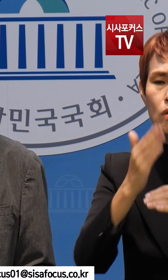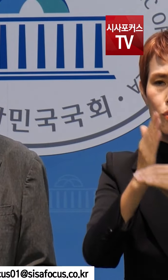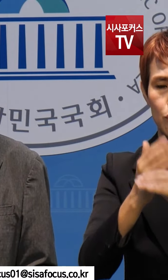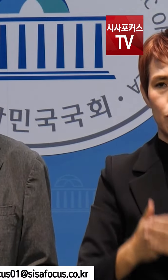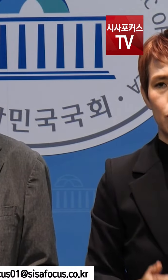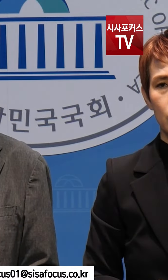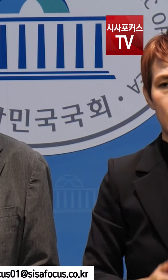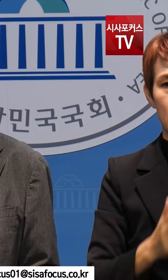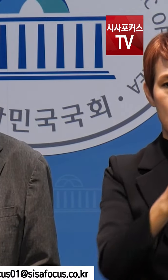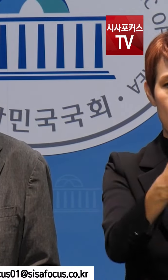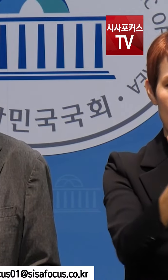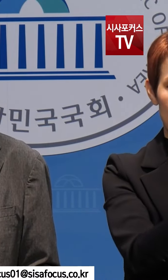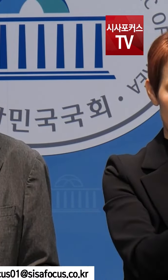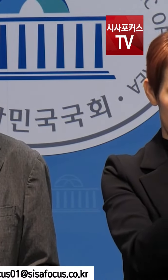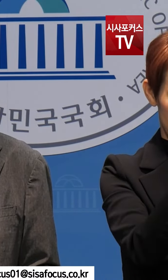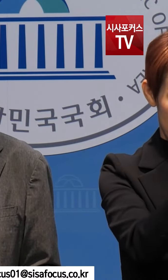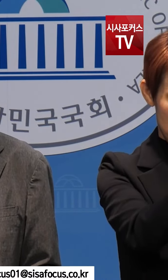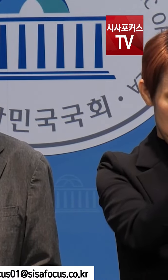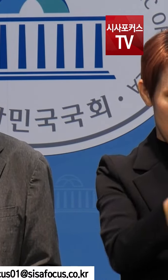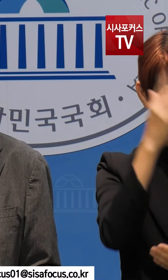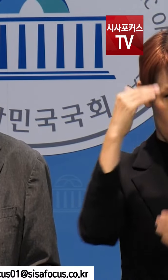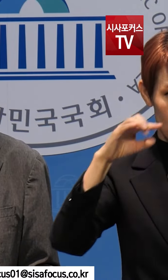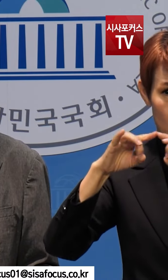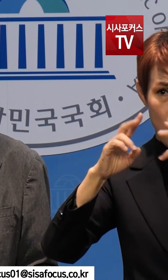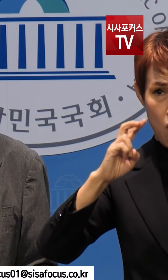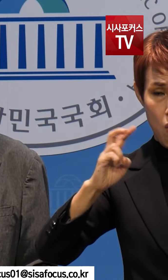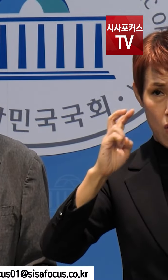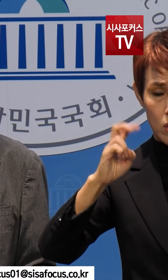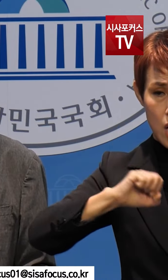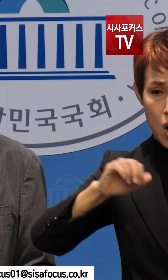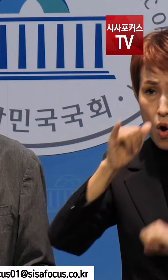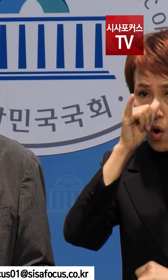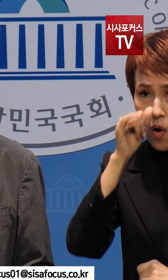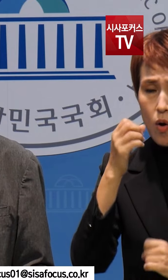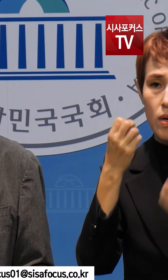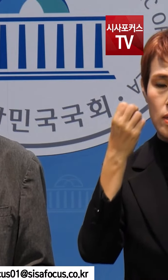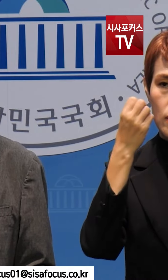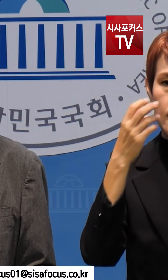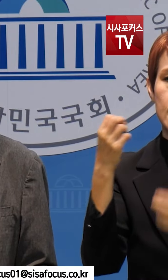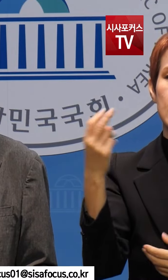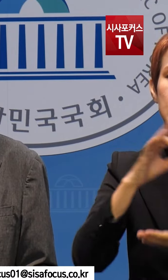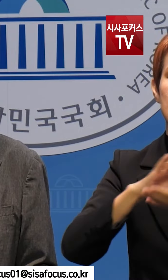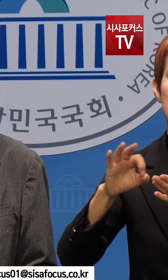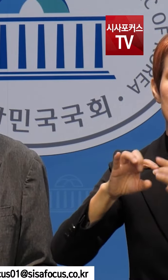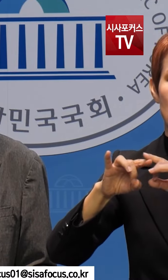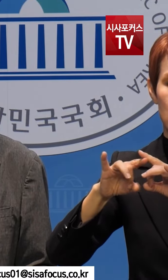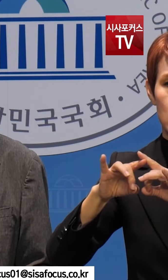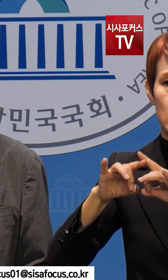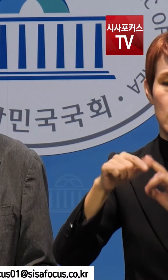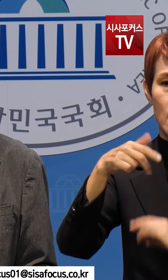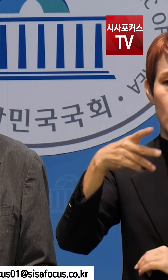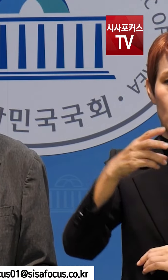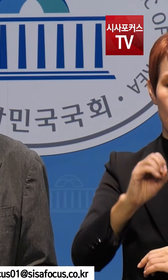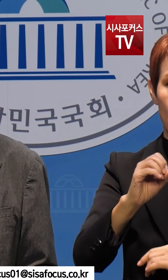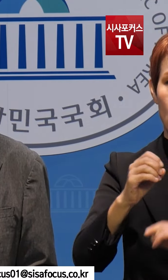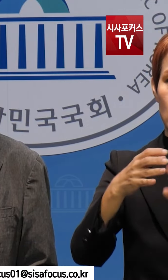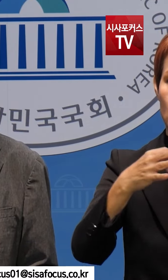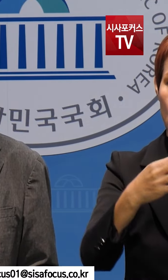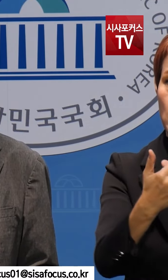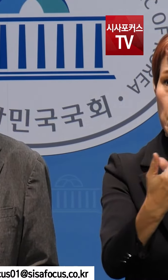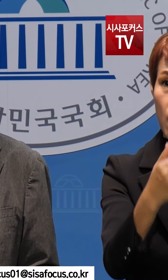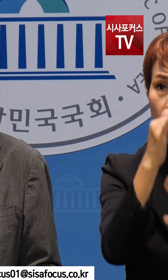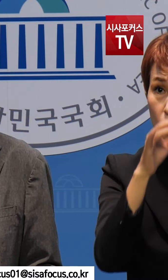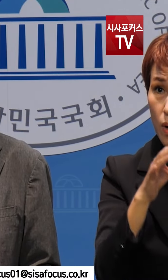산통부 승인을 받아 한 시행하고 있는 신재생에너지 개통 접속 차단 정책들은 정부의